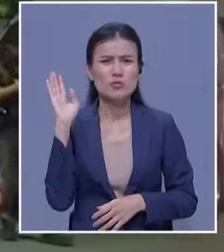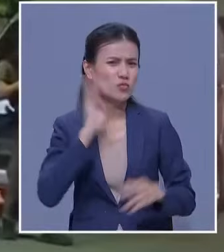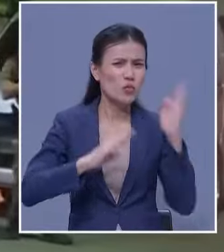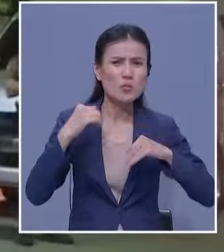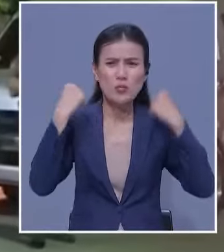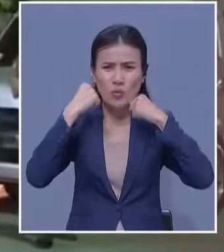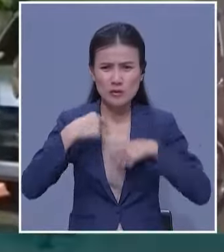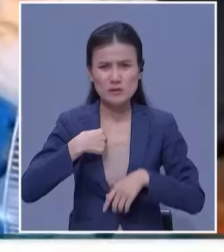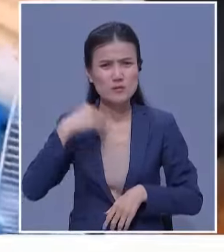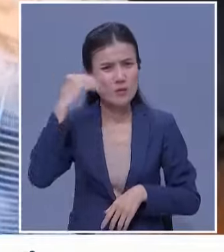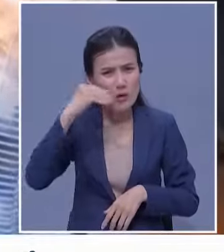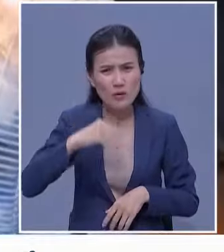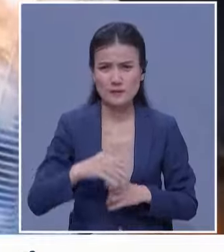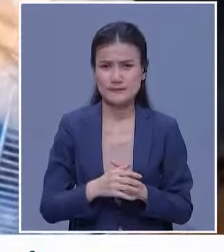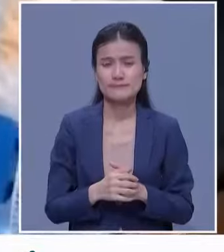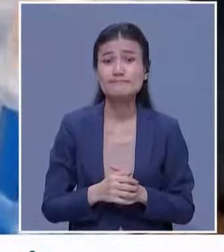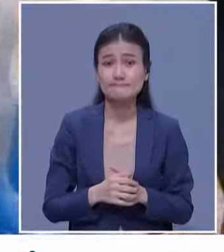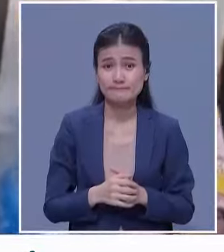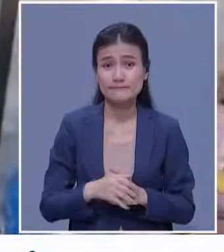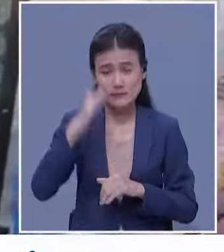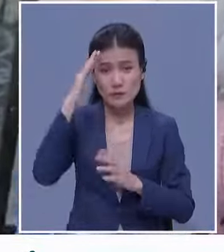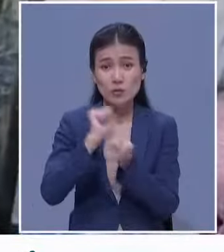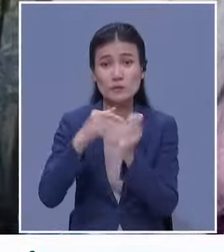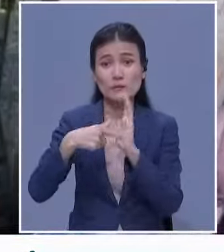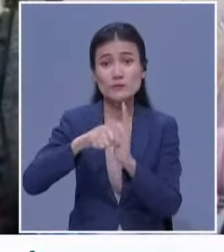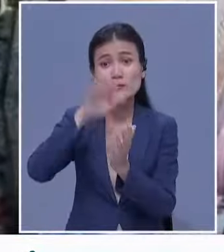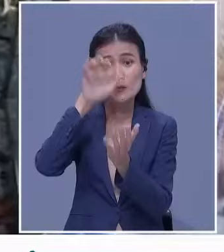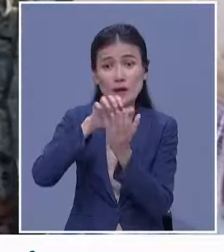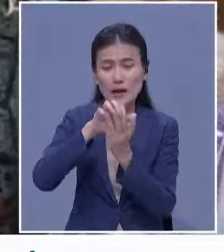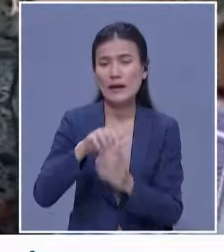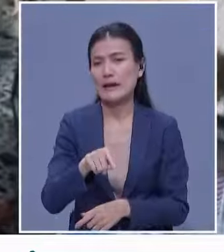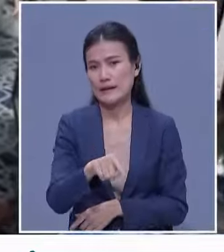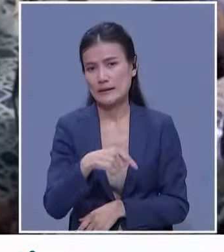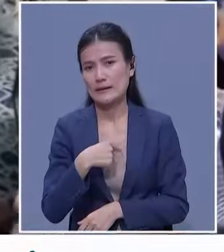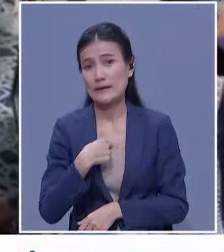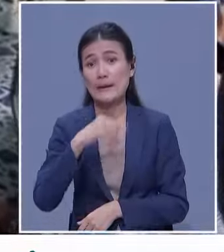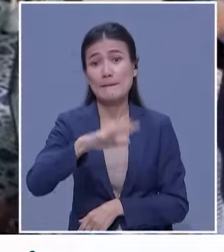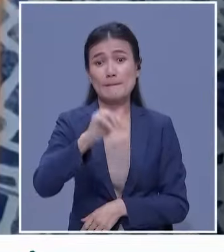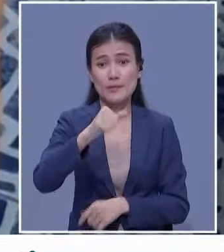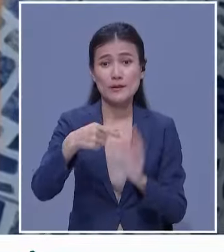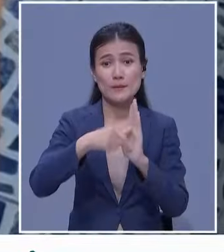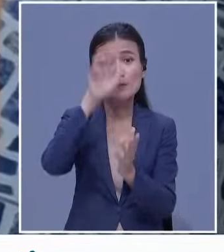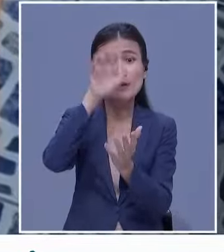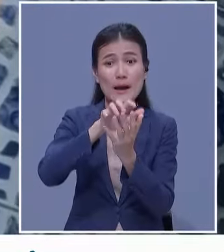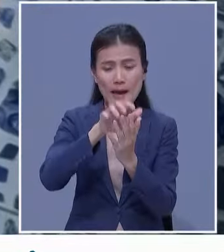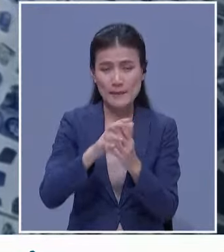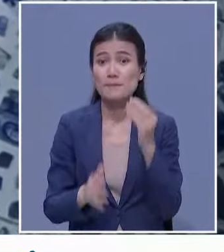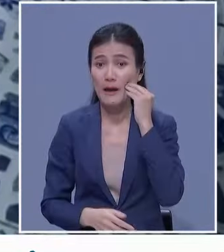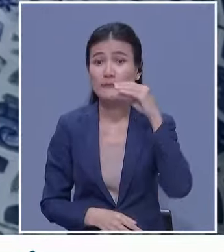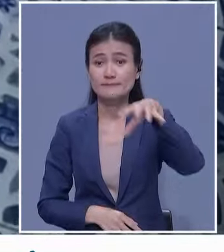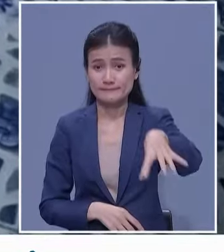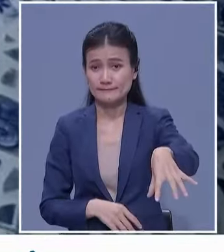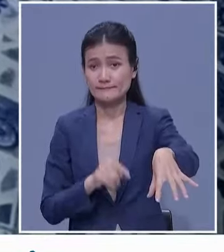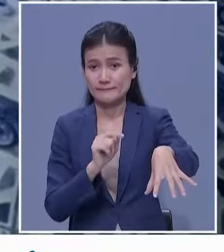ได้รับแจ้งเหตุว่ามีคนถูกสาดน้ำกรดใส่ได้รับบาดเจ็บภายในบ้านหลังหนึ่งในพื้นที่อำเภอเมืองจังหวัดสมุทรปราการนะครับหลัง